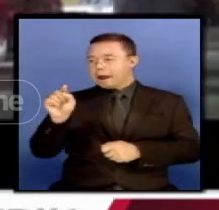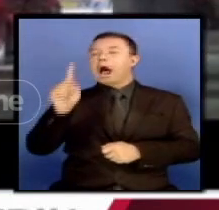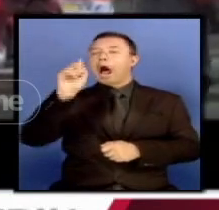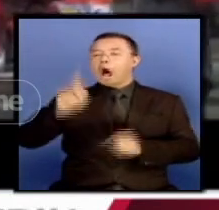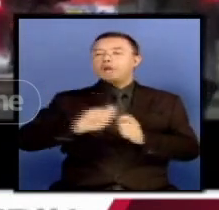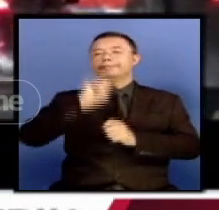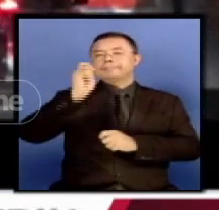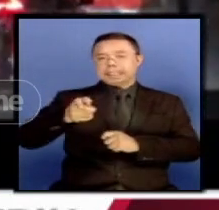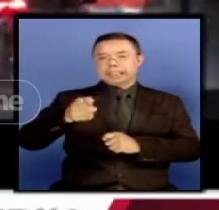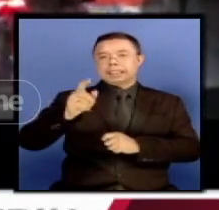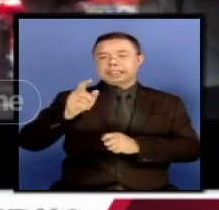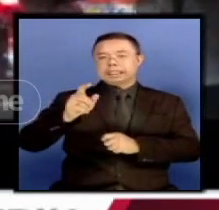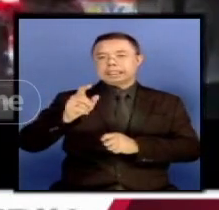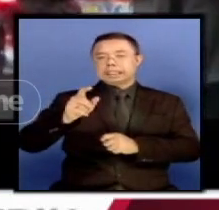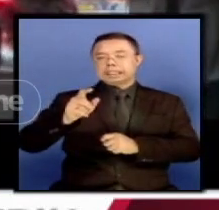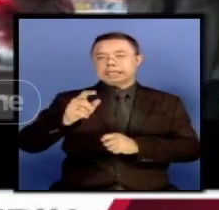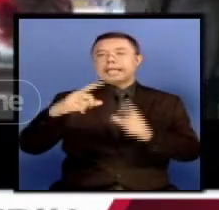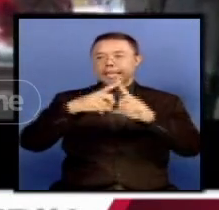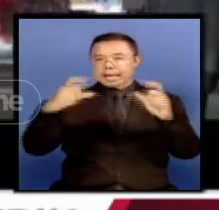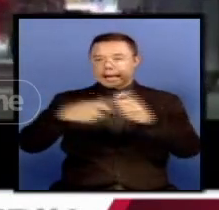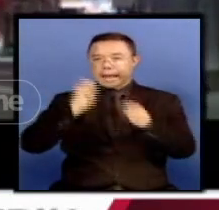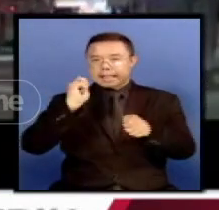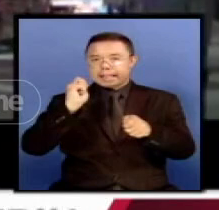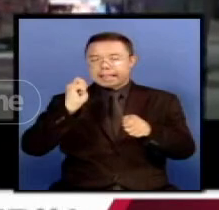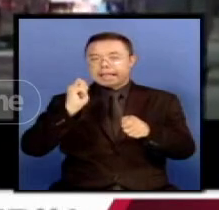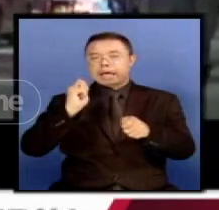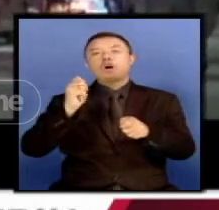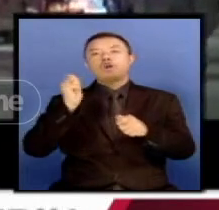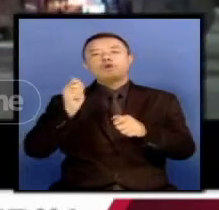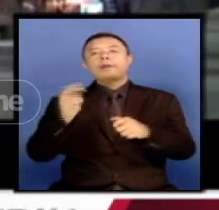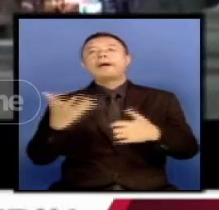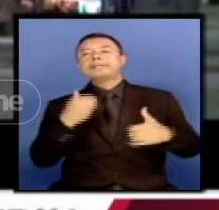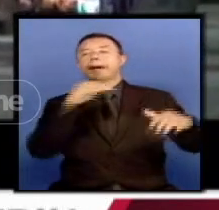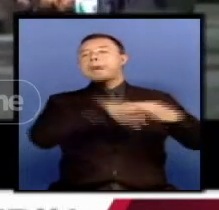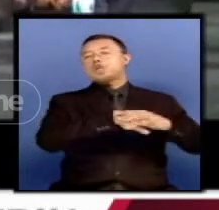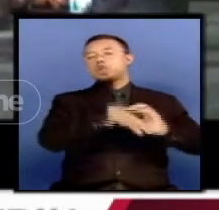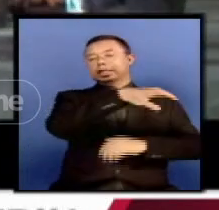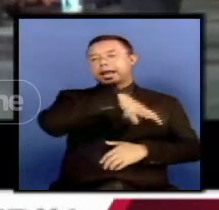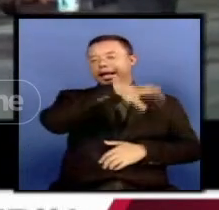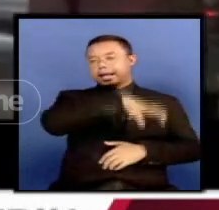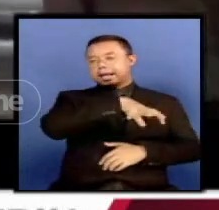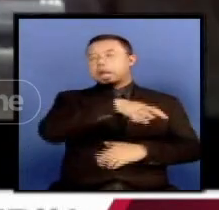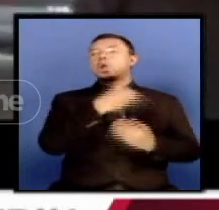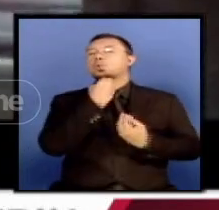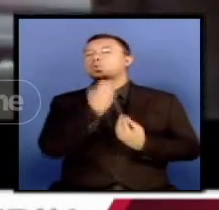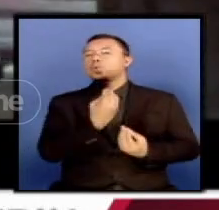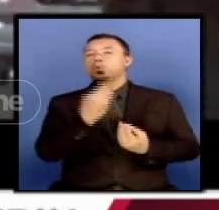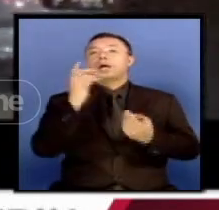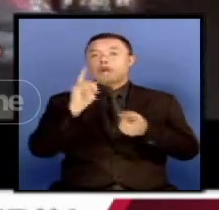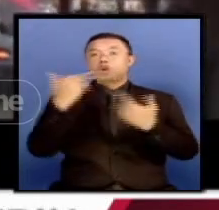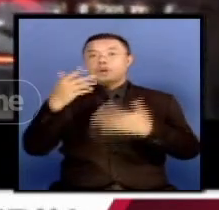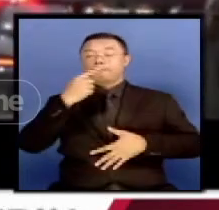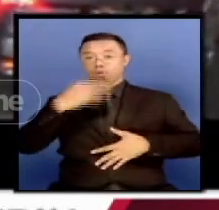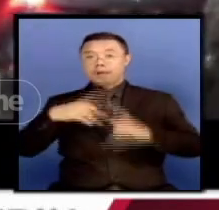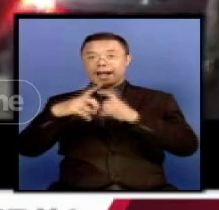terlebih dahulu untuk beli tiket untuk melakukan penyeberangan. Sementara para pemudik yang sudah